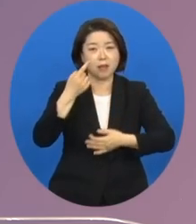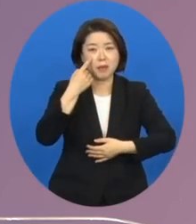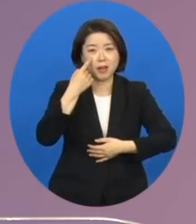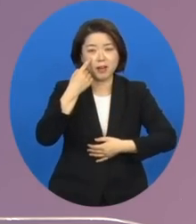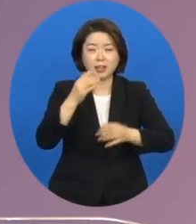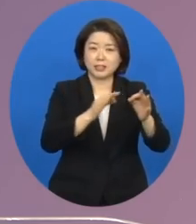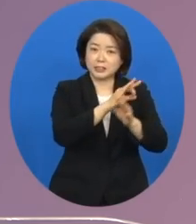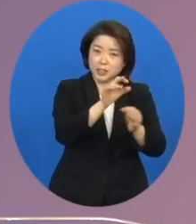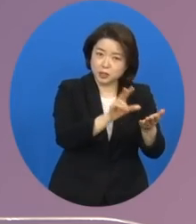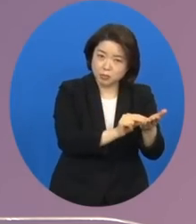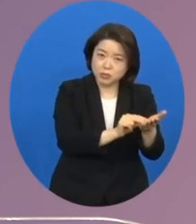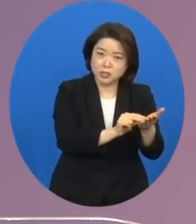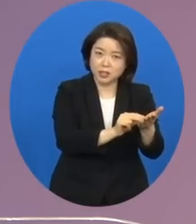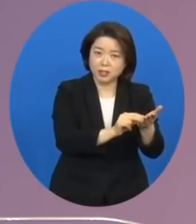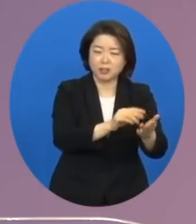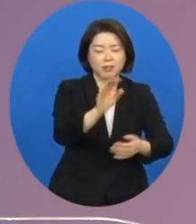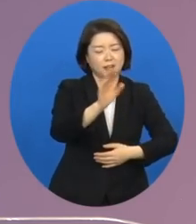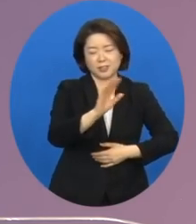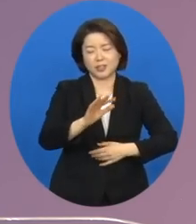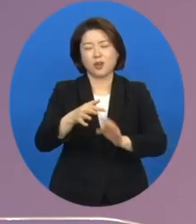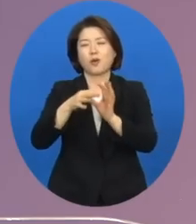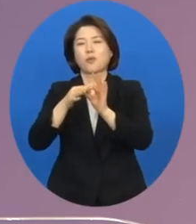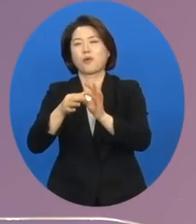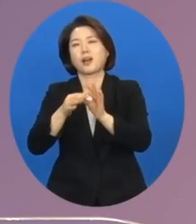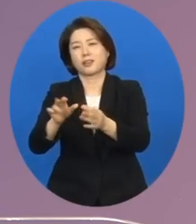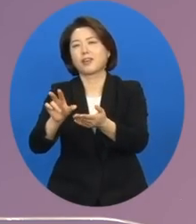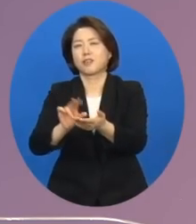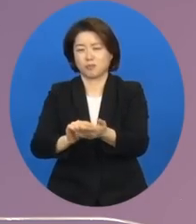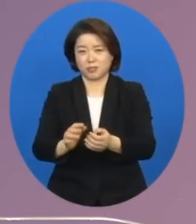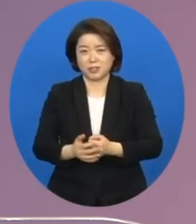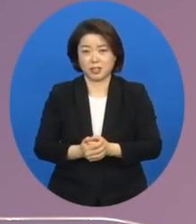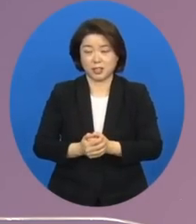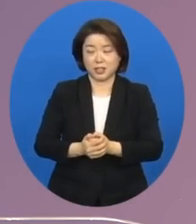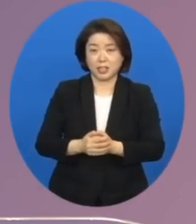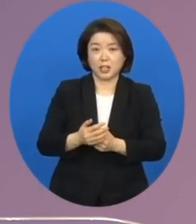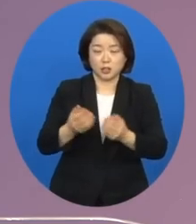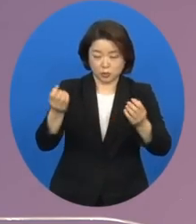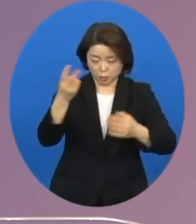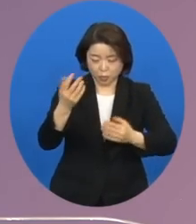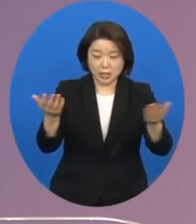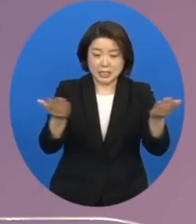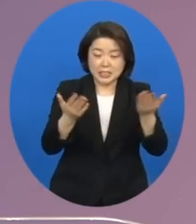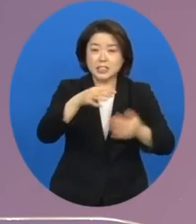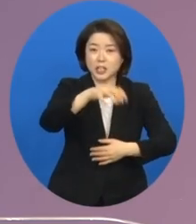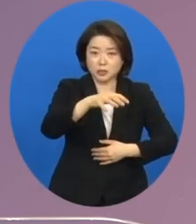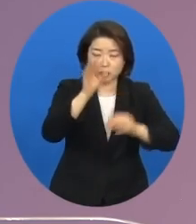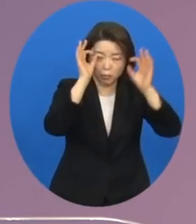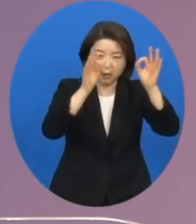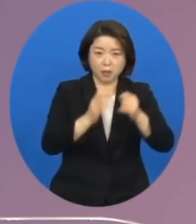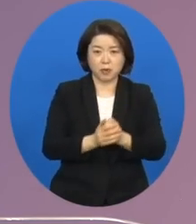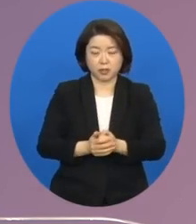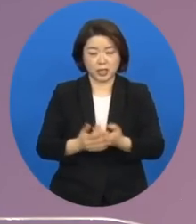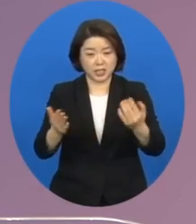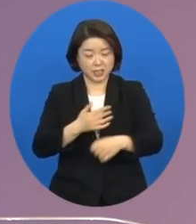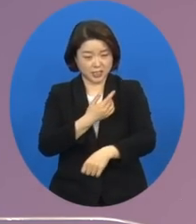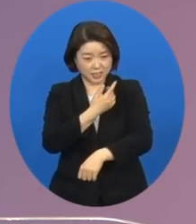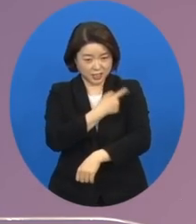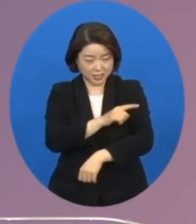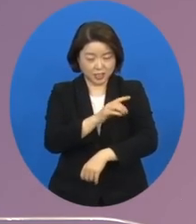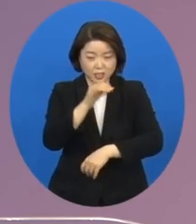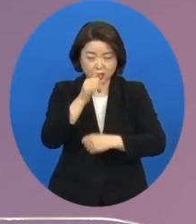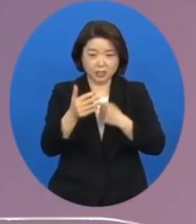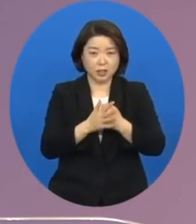사실은 관계가 문제 아닙니까 직장에서도 일의 능력이 없어서 여러분 그것 때문에